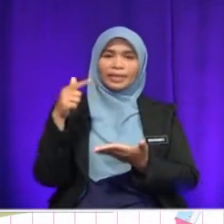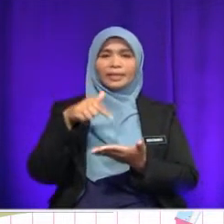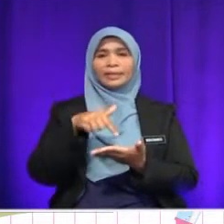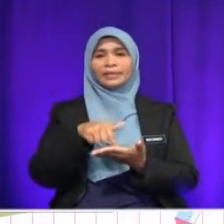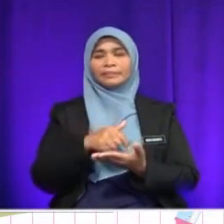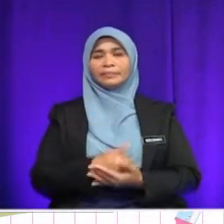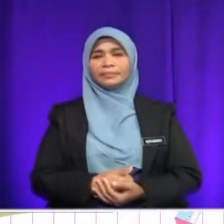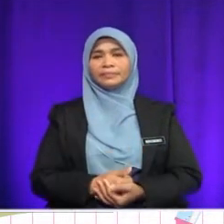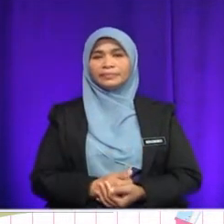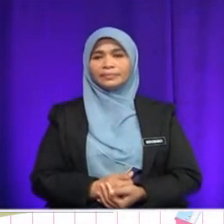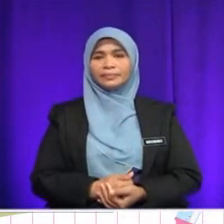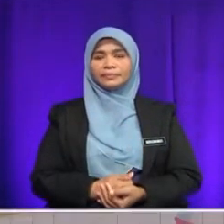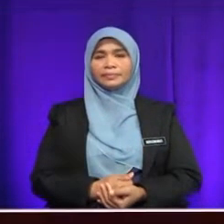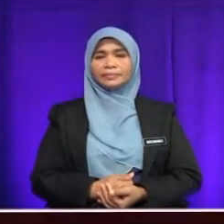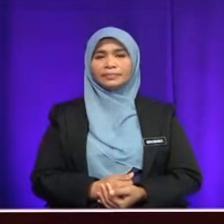kasabu.